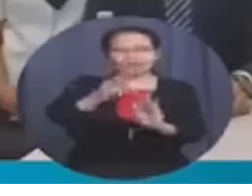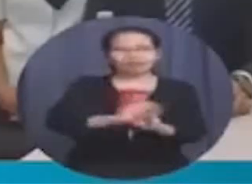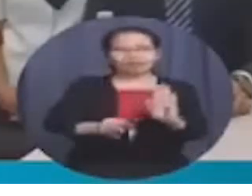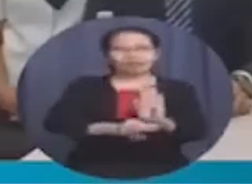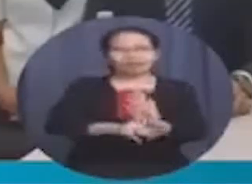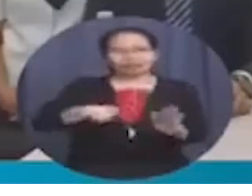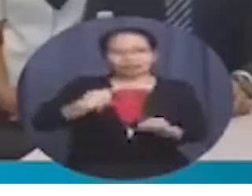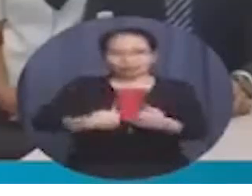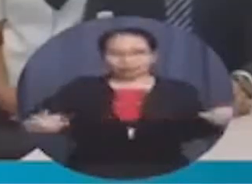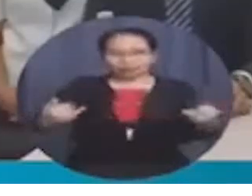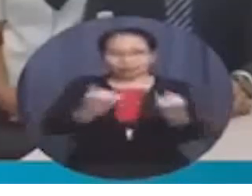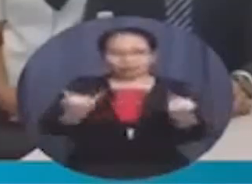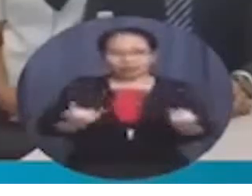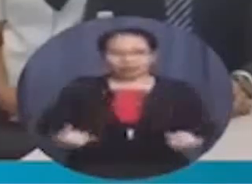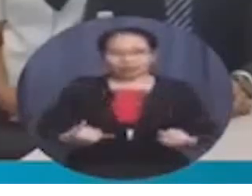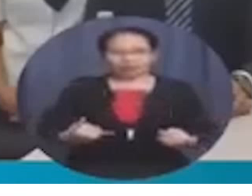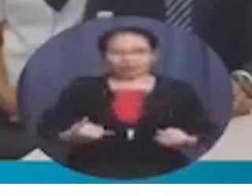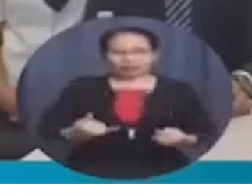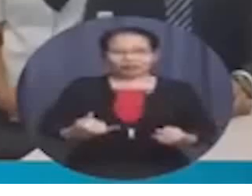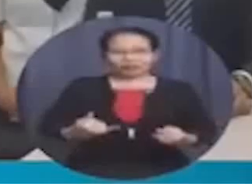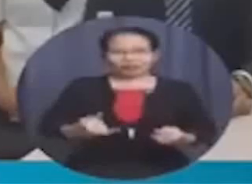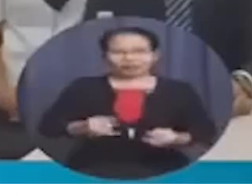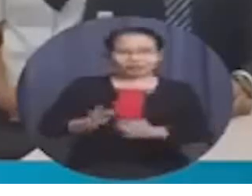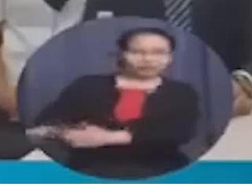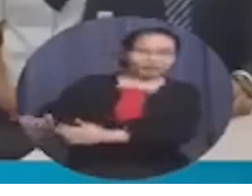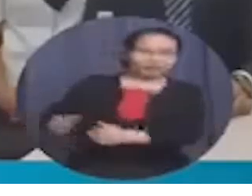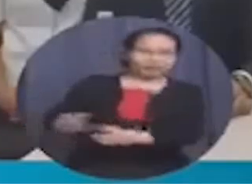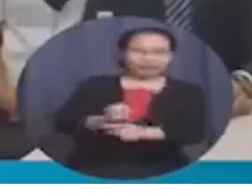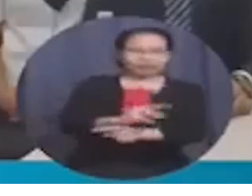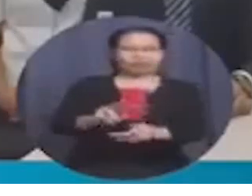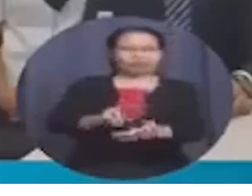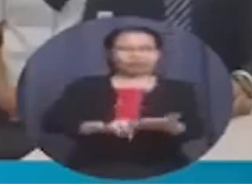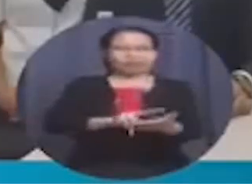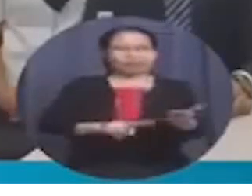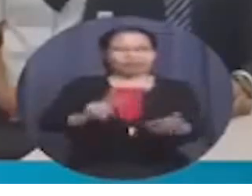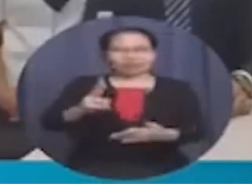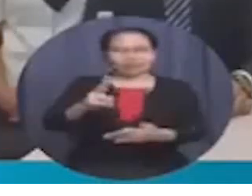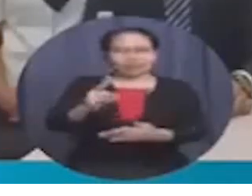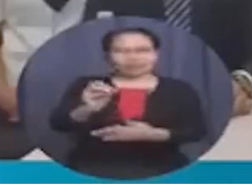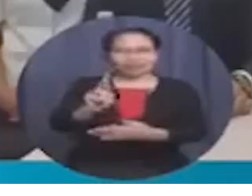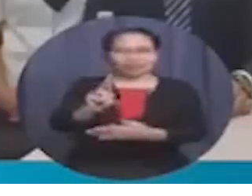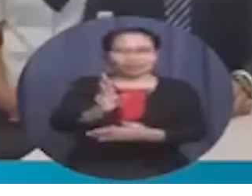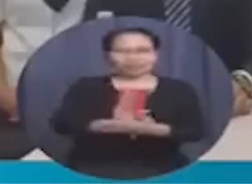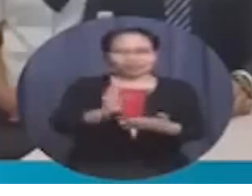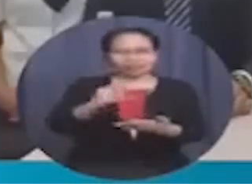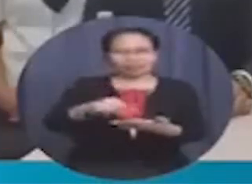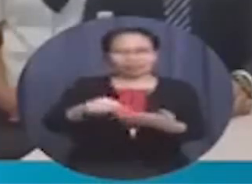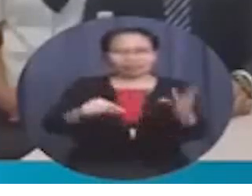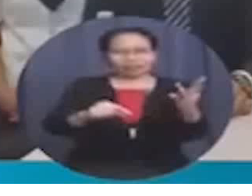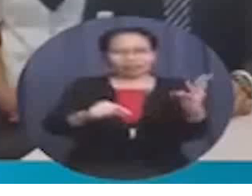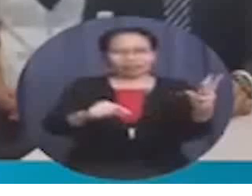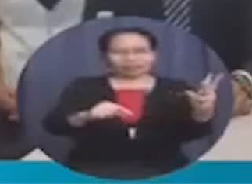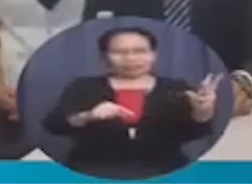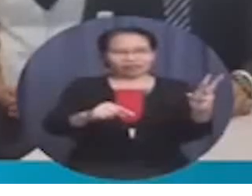Diyos-Diyusan, sabi ng Diyos. Magsialis kayo sa kanila. Basahin natin ang ikalawang Korinto